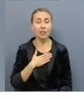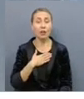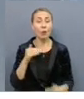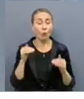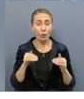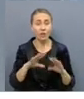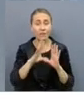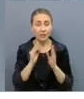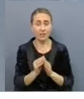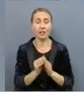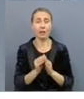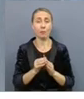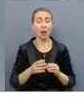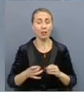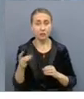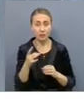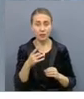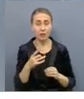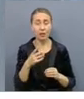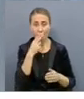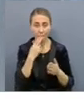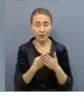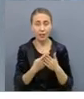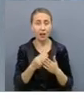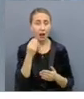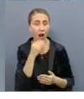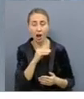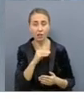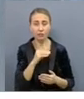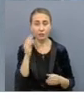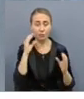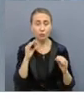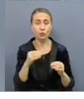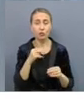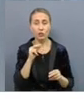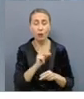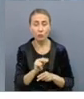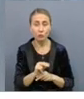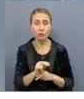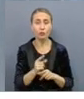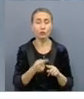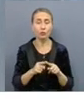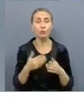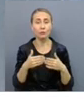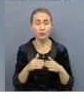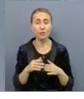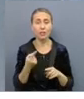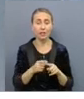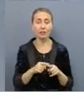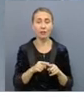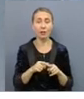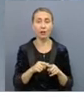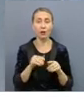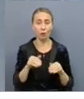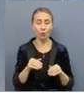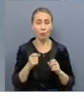республике. Они дают хорошее качество обучения наших специалистов. Мы рекомендуем, чтобы именно выпускники этого колледжа поступали к